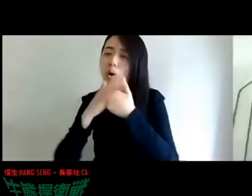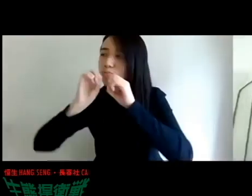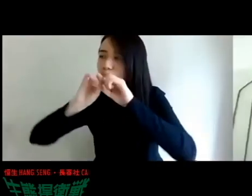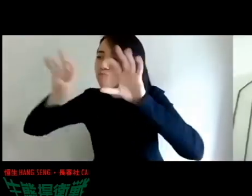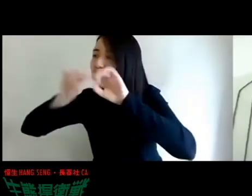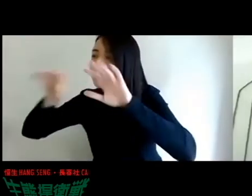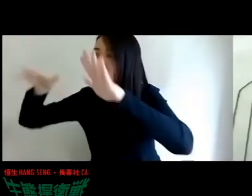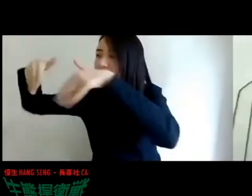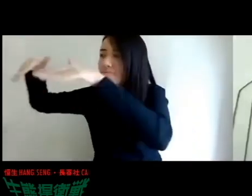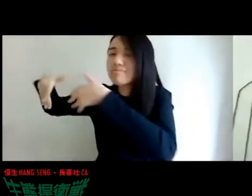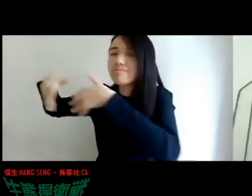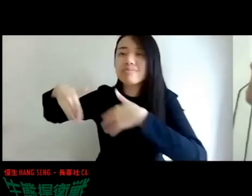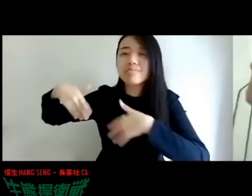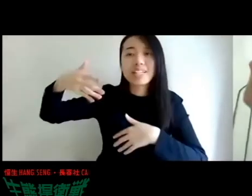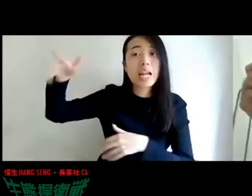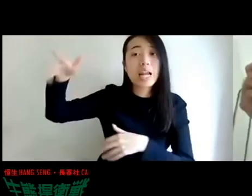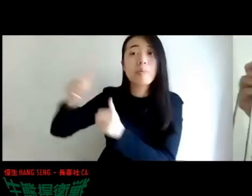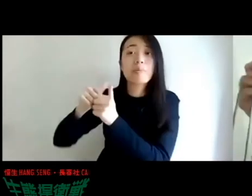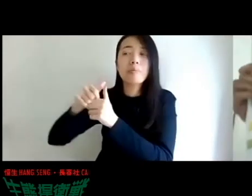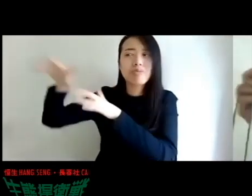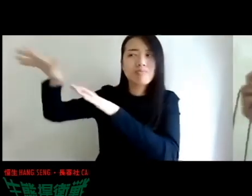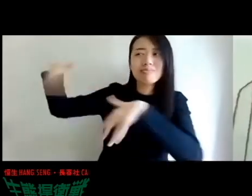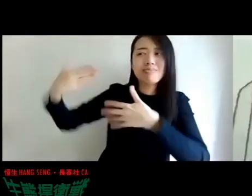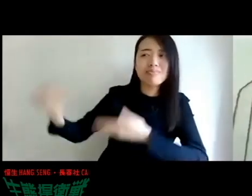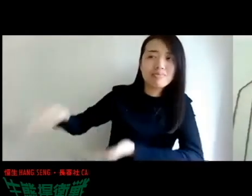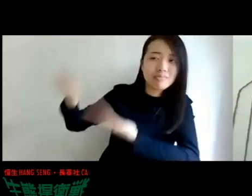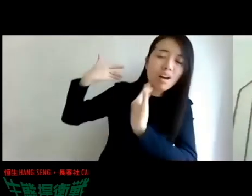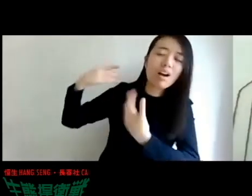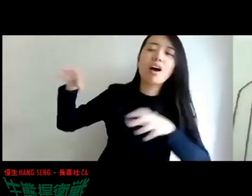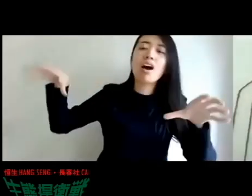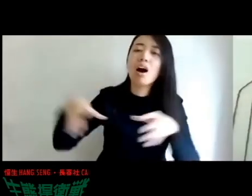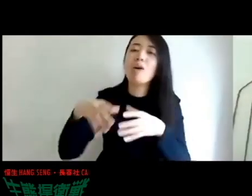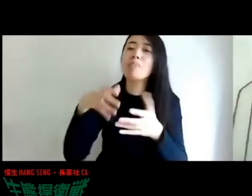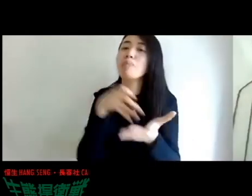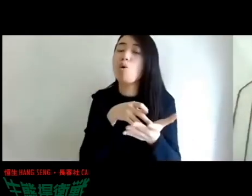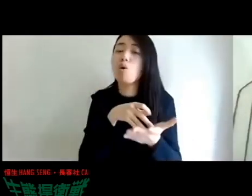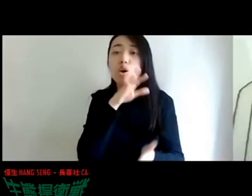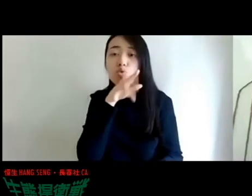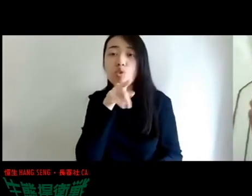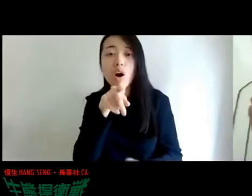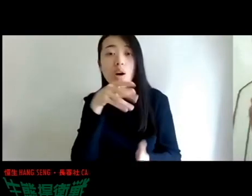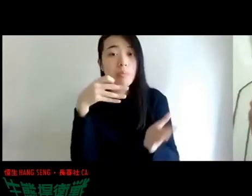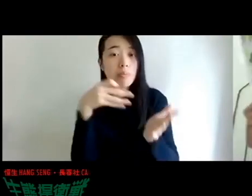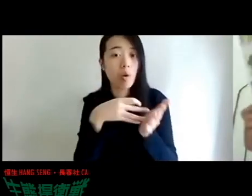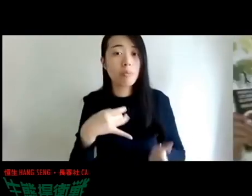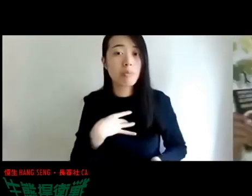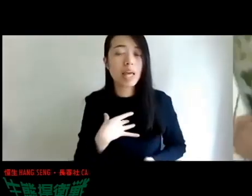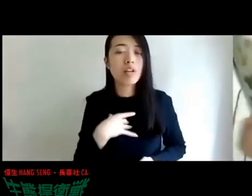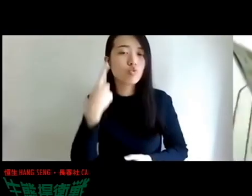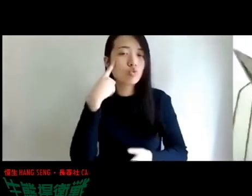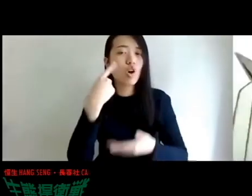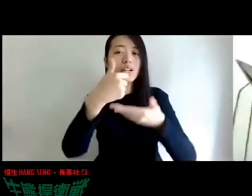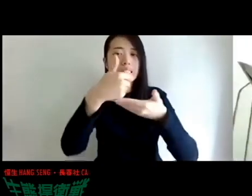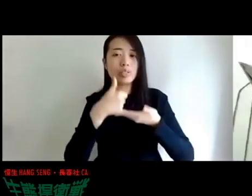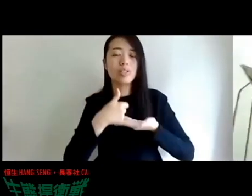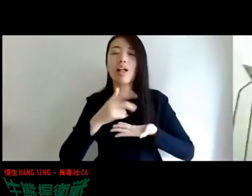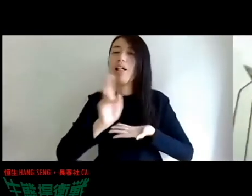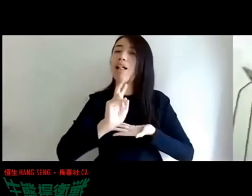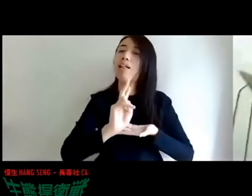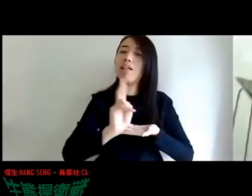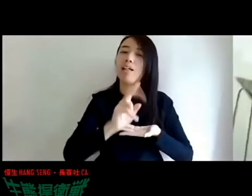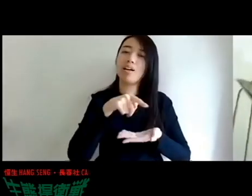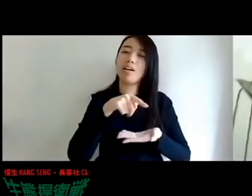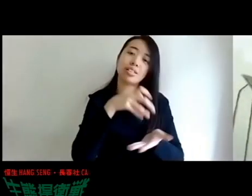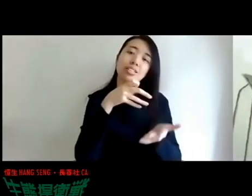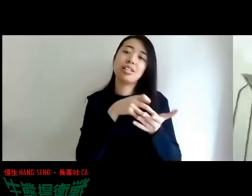而未報名嘅朋友咧，咁我都好想邀請你咧，一齊嚟啦，同我哋去